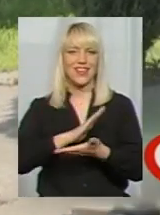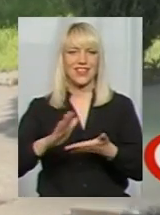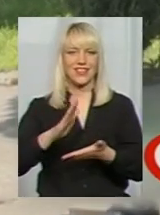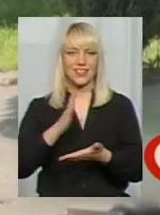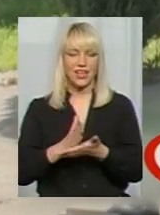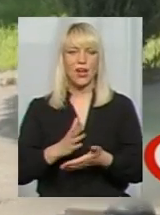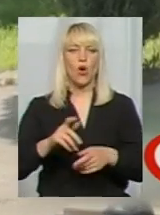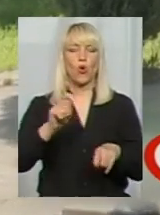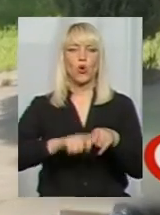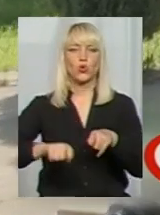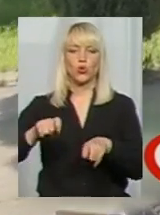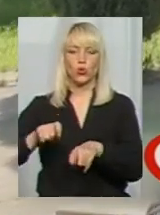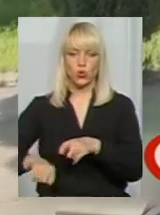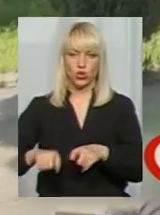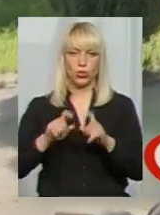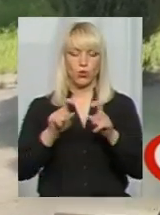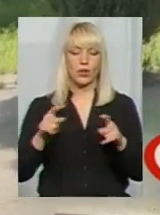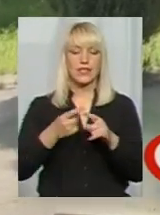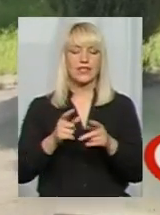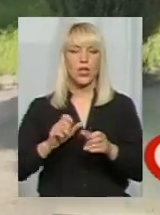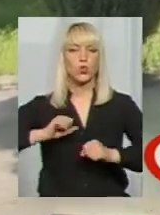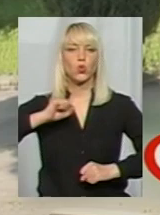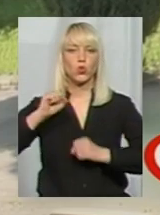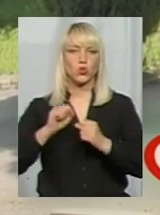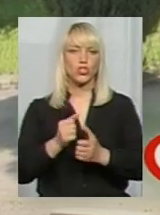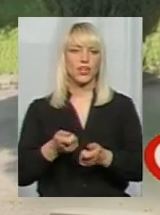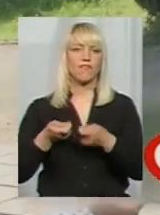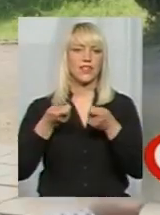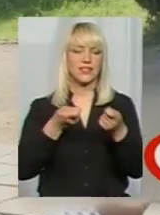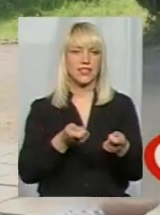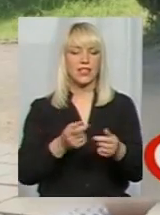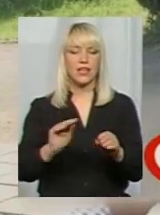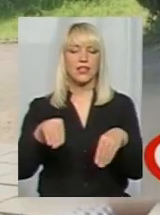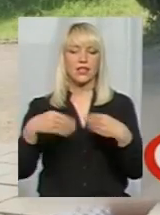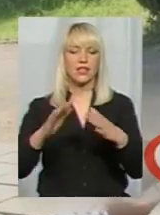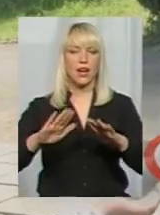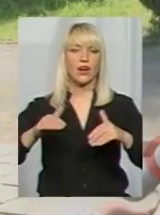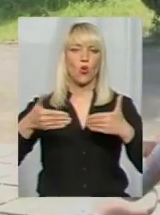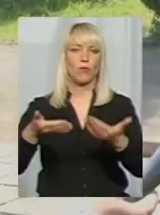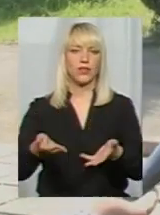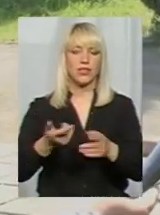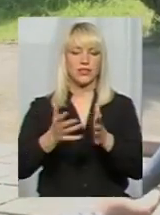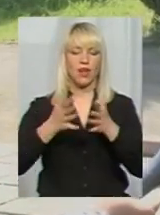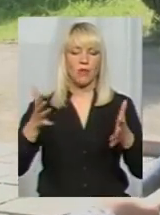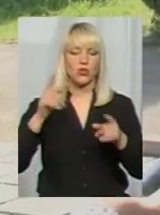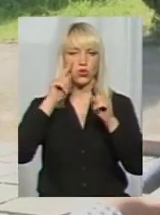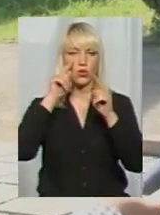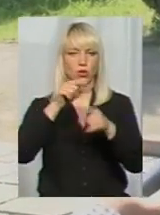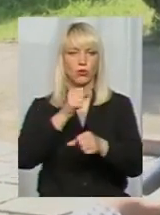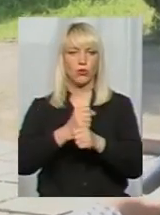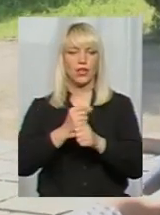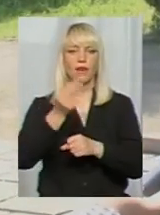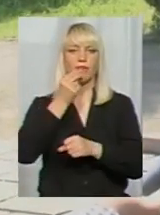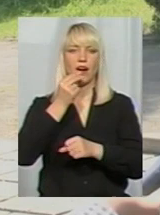є швидше дружелюбний візит з наданням рекомендацій. Найбільше засередити роботу – це навколо харчоблоку